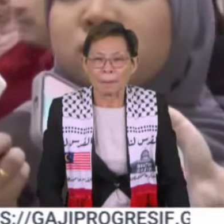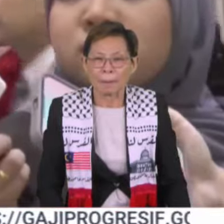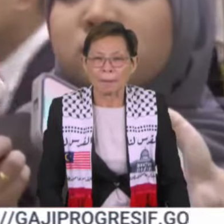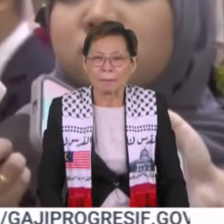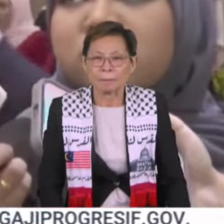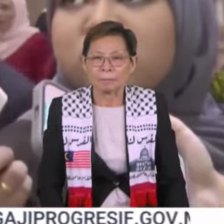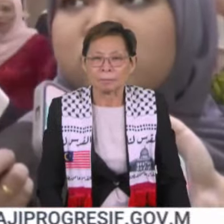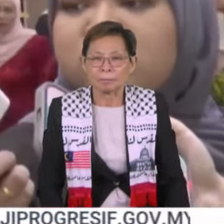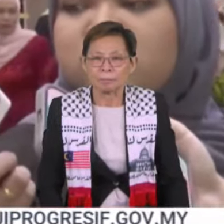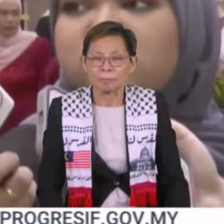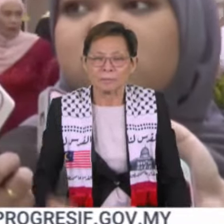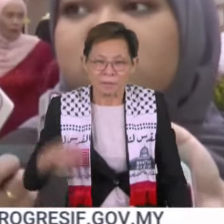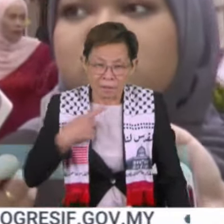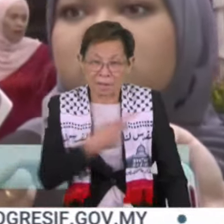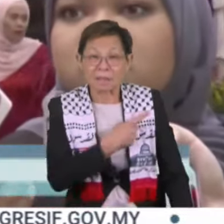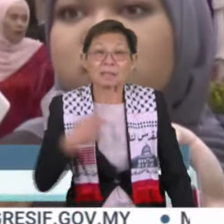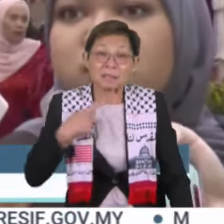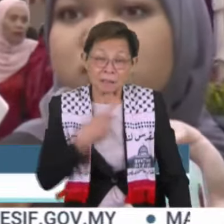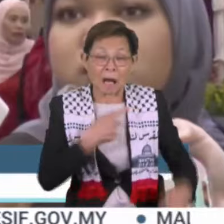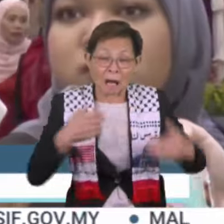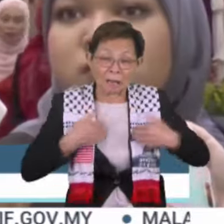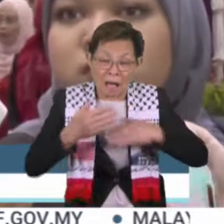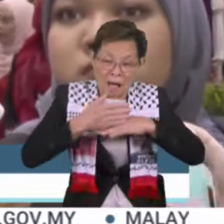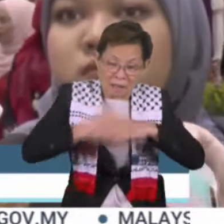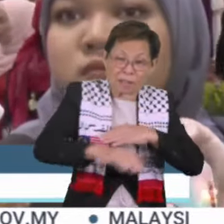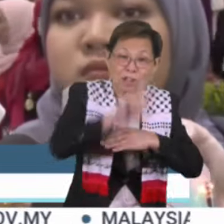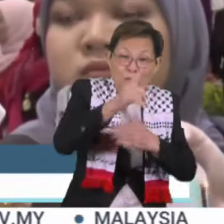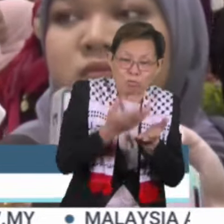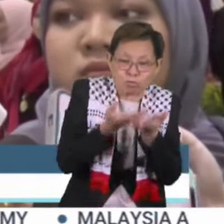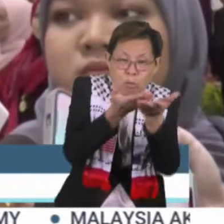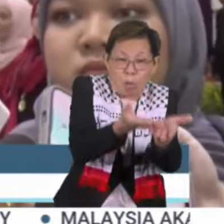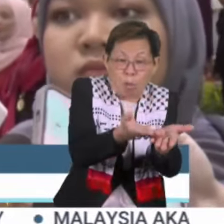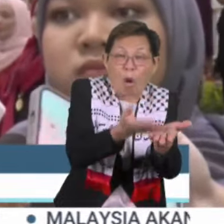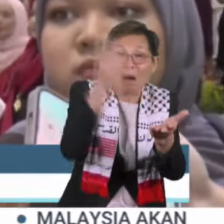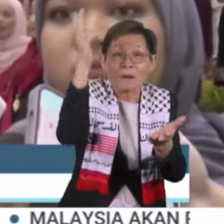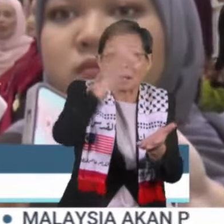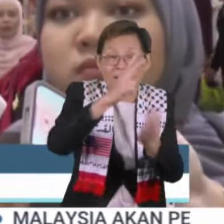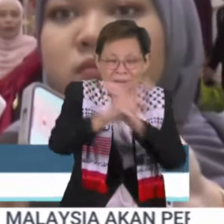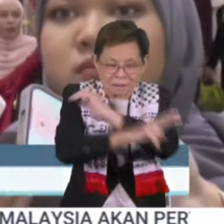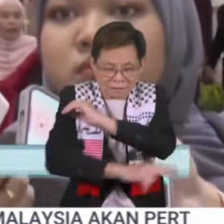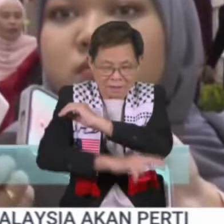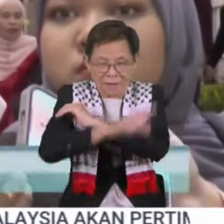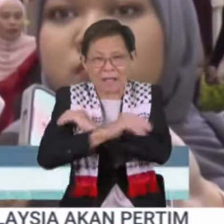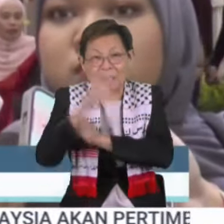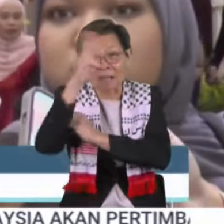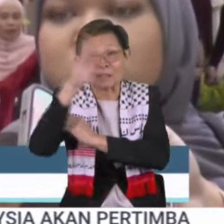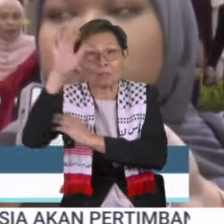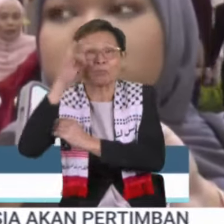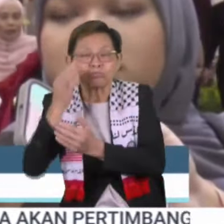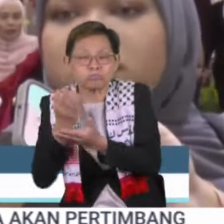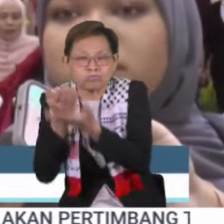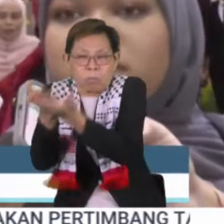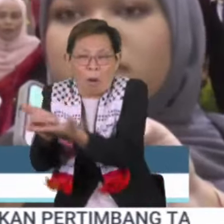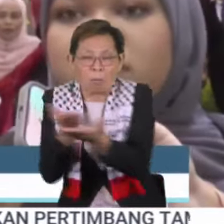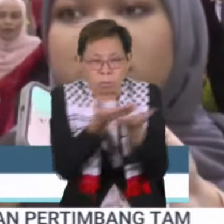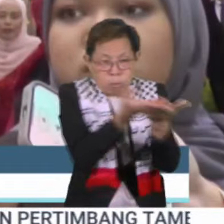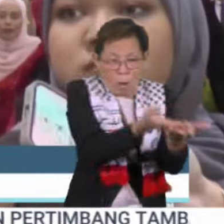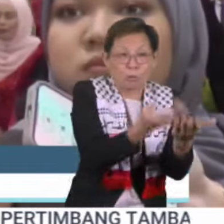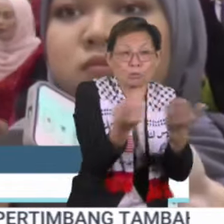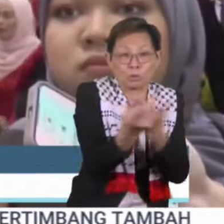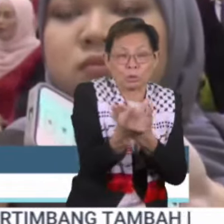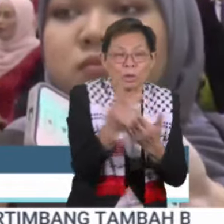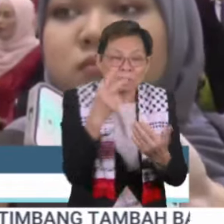Kita ada hantar satu proposal kepada kerajaan negeri dan juga kerajaan persatuan untuk kita dapat